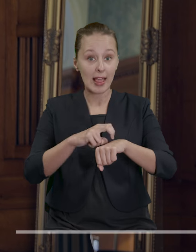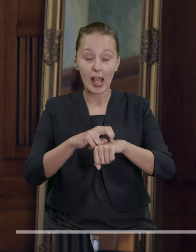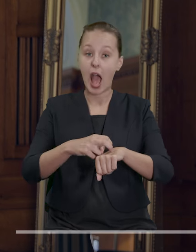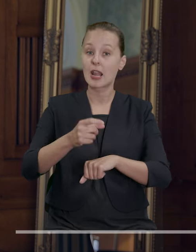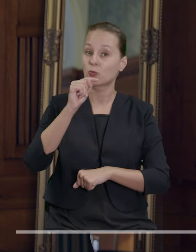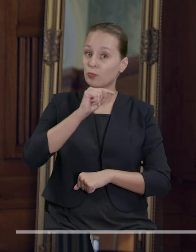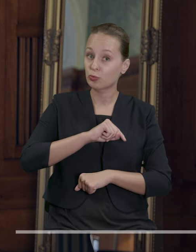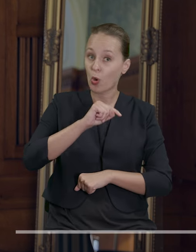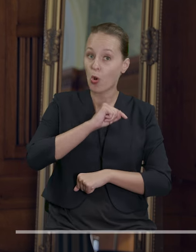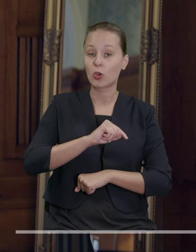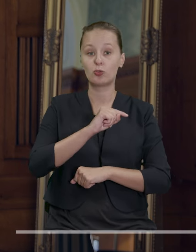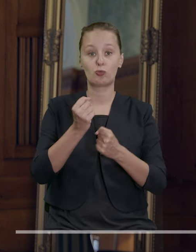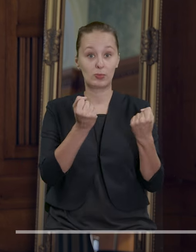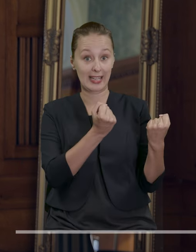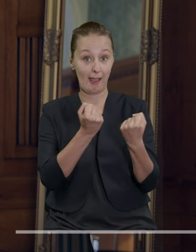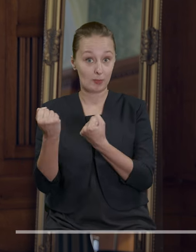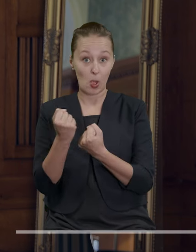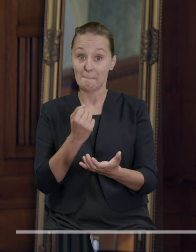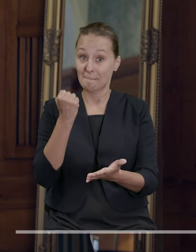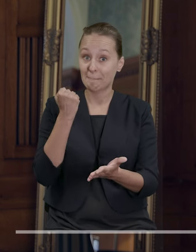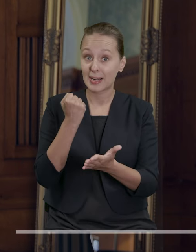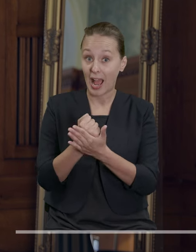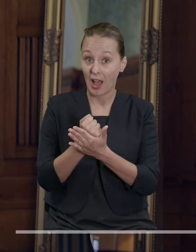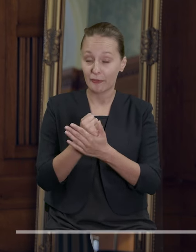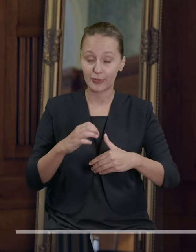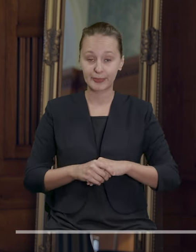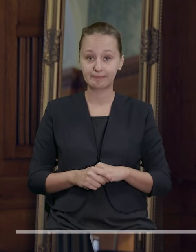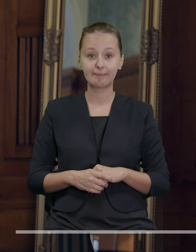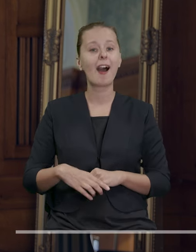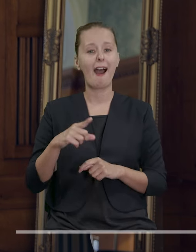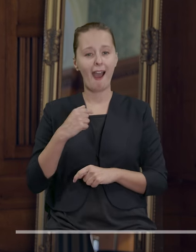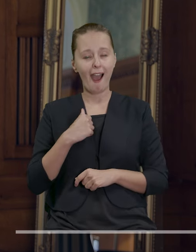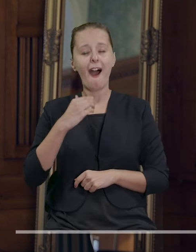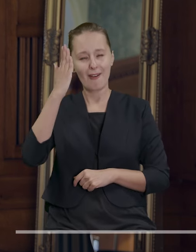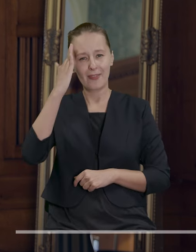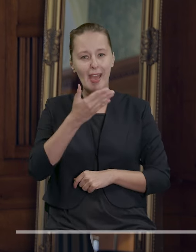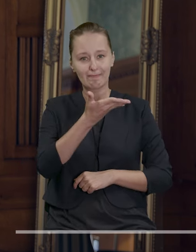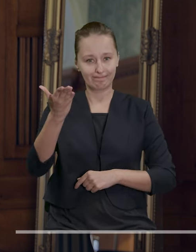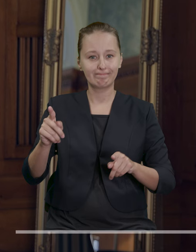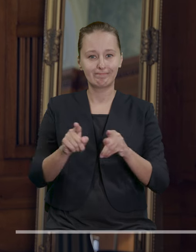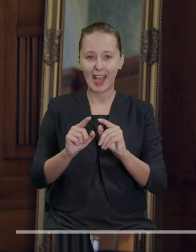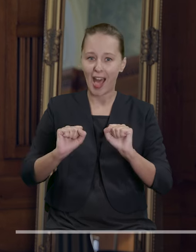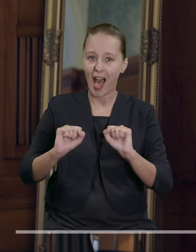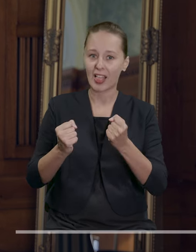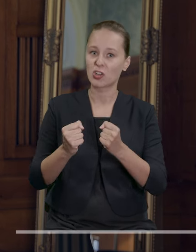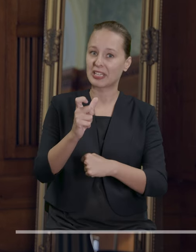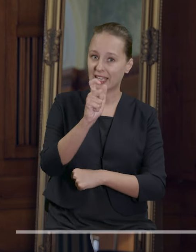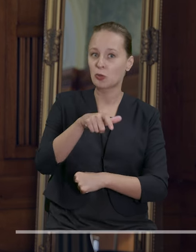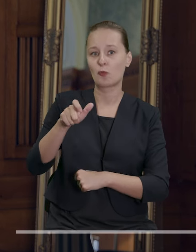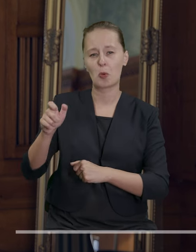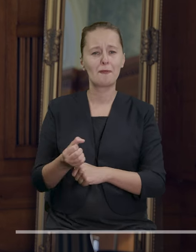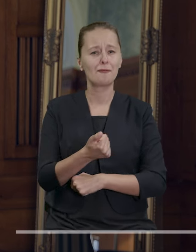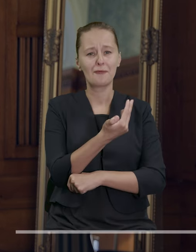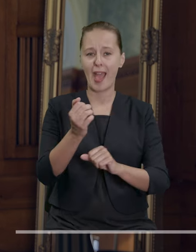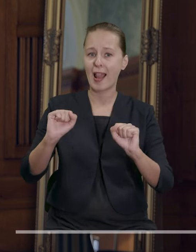lekarską, psychologiczną, logistyczną, prawną. Wiem, że Państwo również angażowaliście się